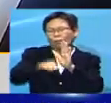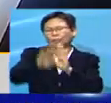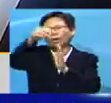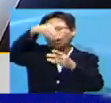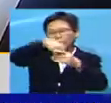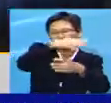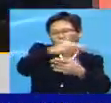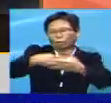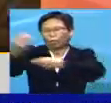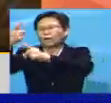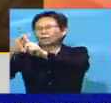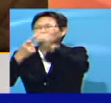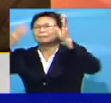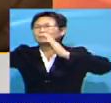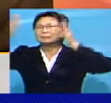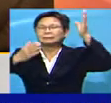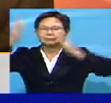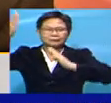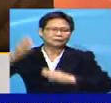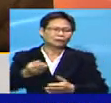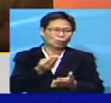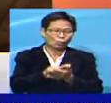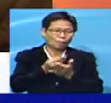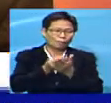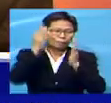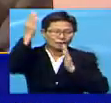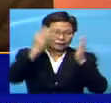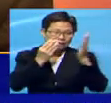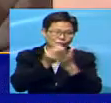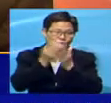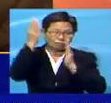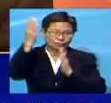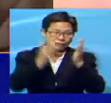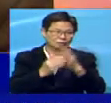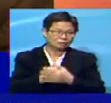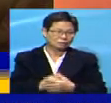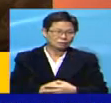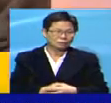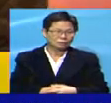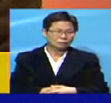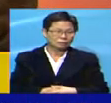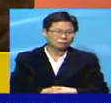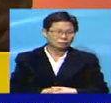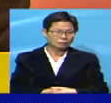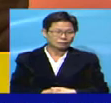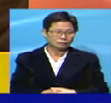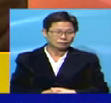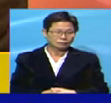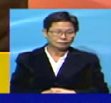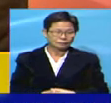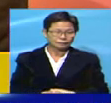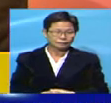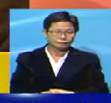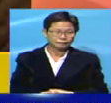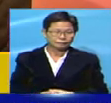dan keluar dari negara. Ringgit is a value of currency, ringgit